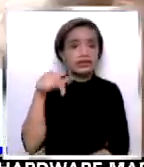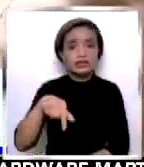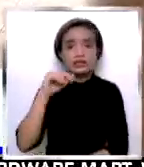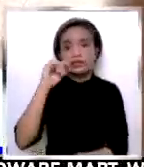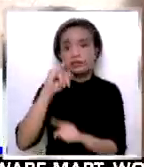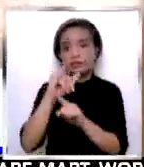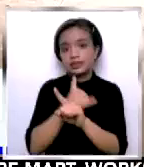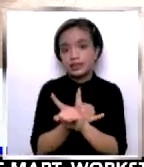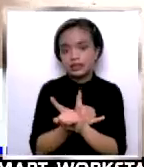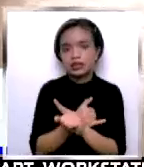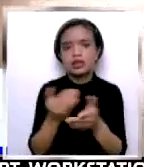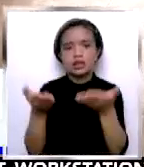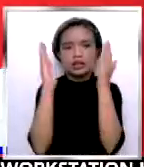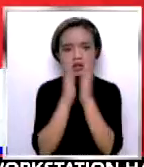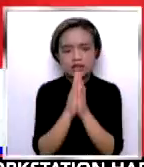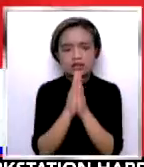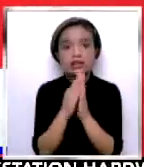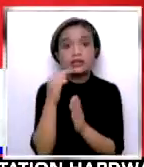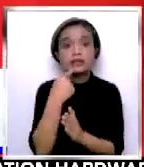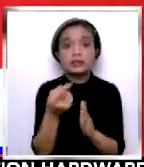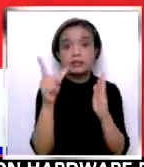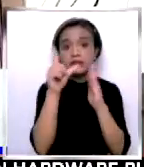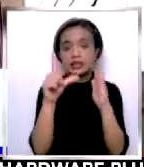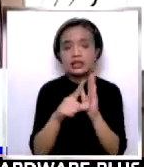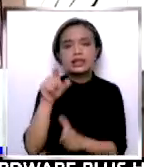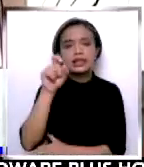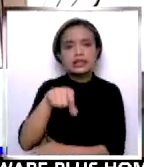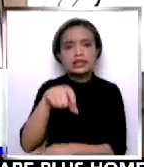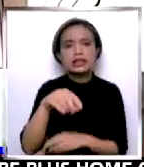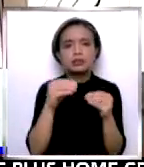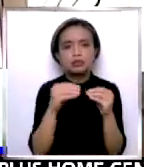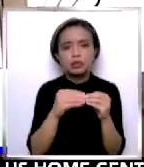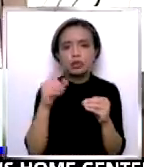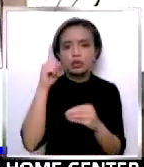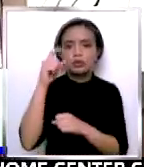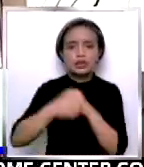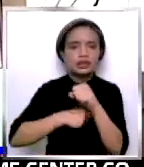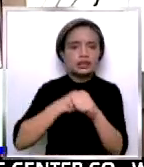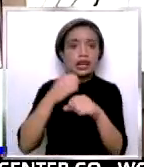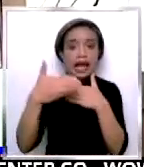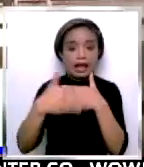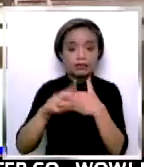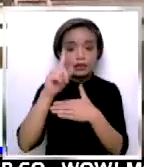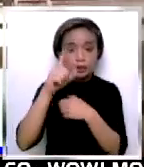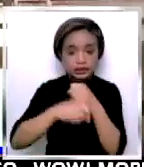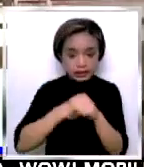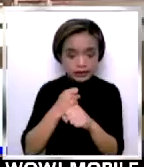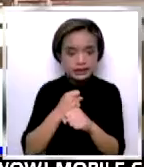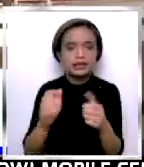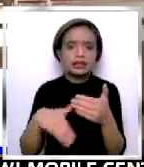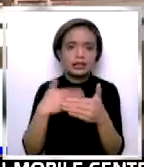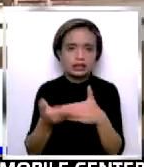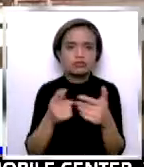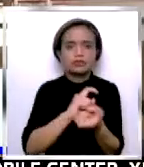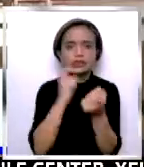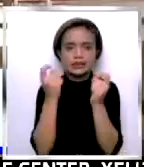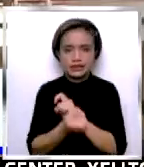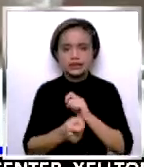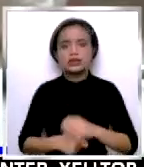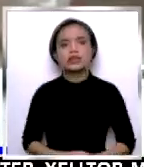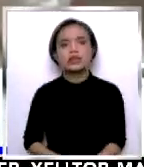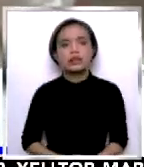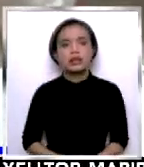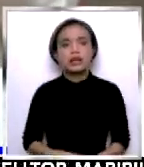huling aumento at base sa batas, kailangan muna magpalipas ang isang taon bago muli mapagbigyan ng panibagong aumento. Nariyan din ang pasimula pa